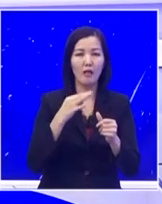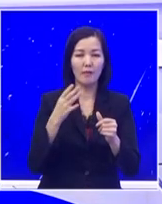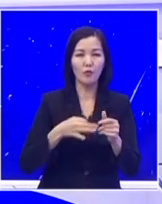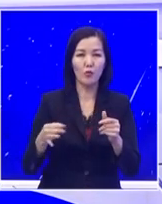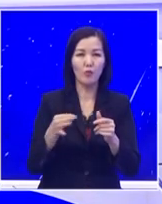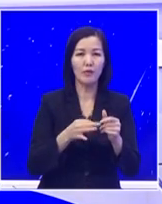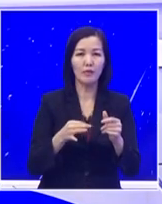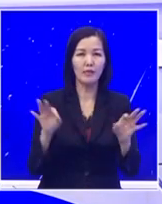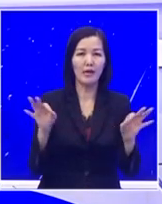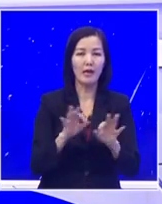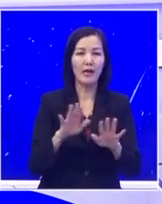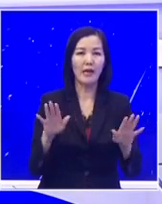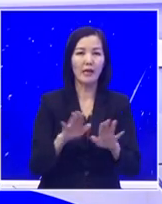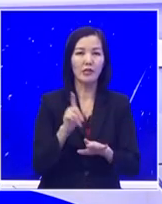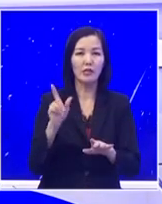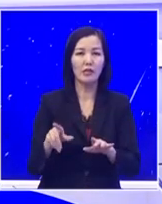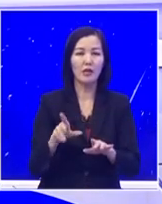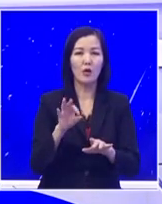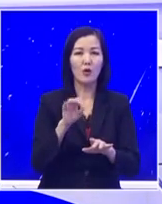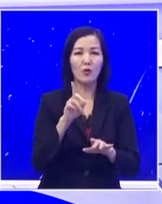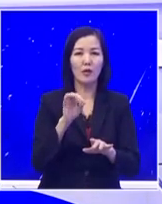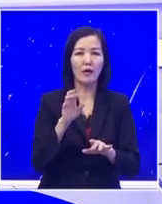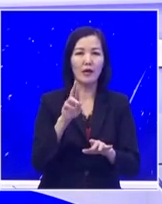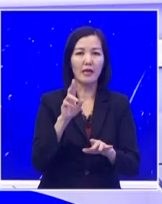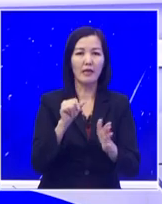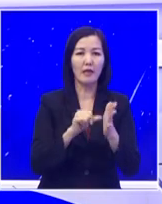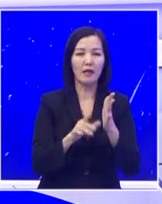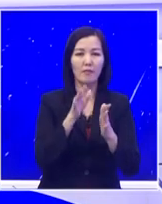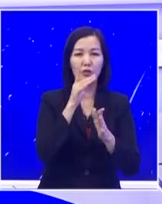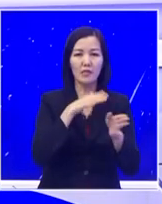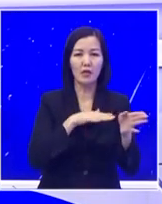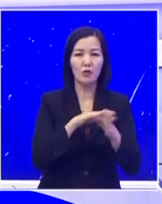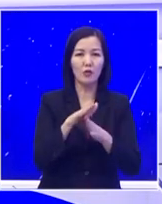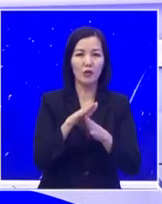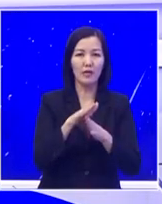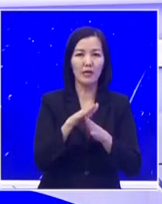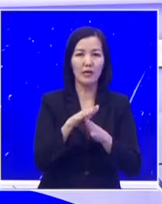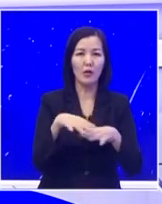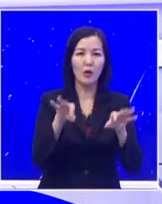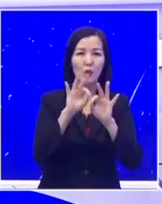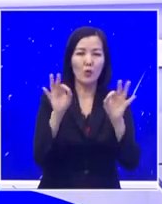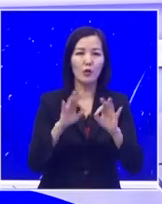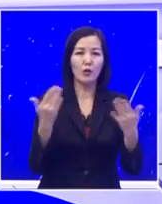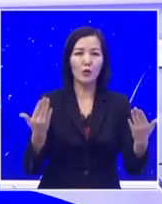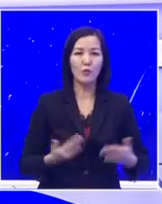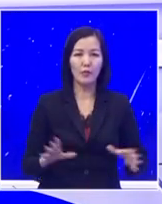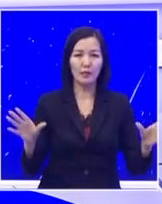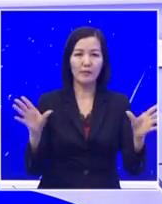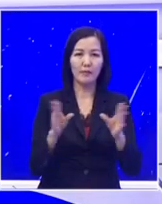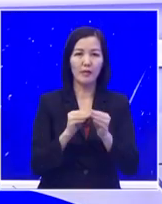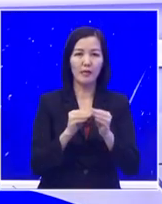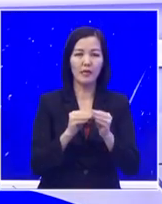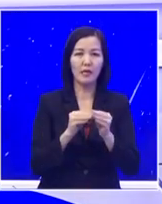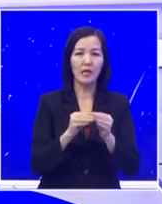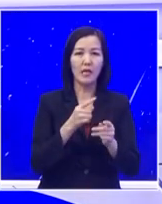әншілері Оралбай мен Аян Мұхамедиевтар мерейлі 60 жасқа қатар келді. Атаулы датаға орай өнермен өмірде қол ұстасып қатар жүрген